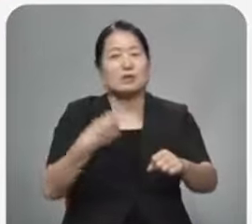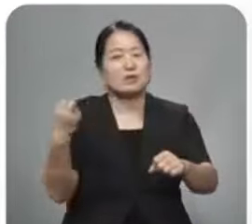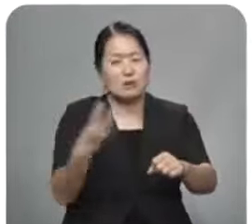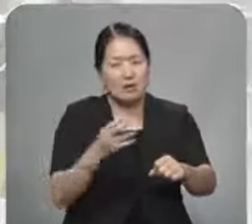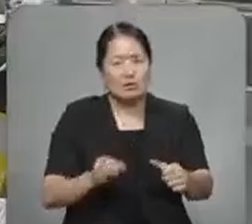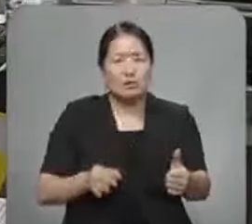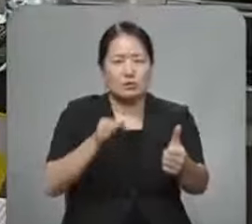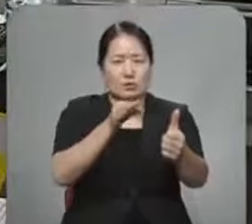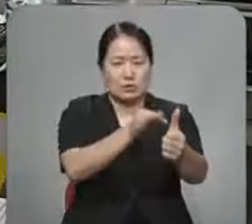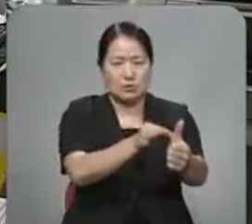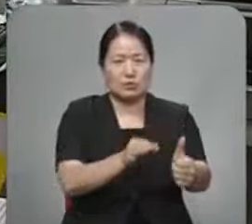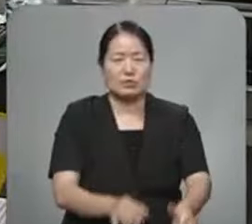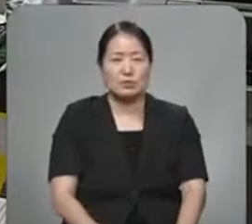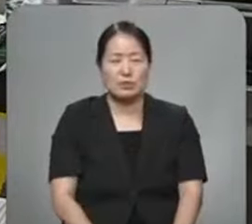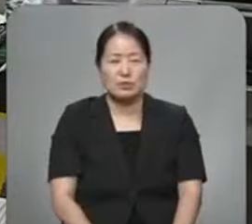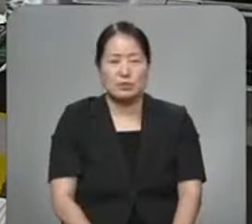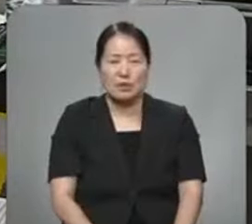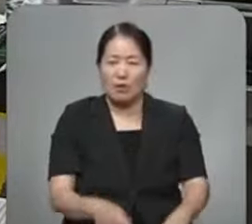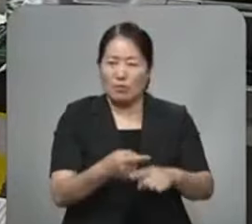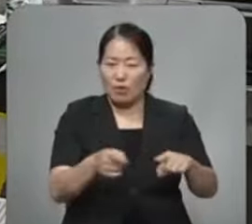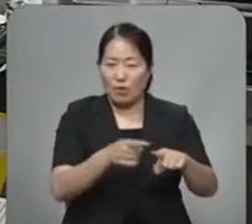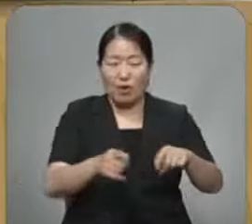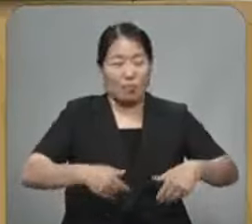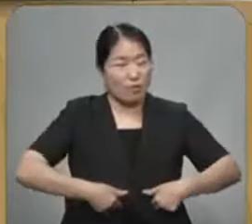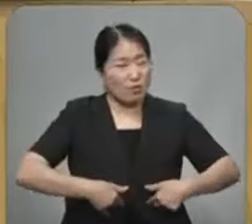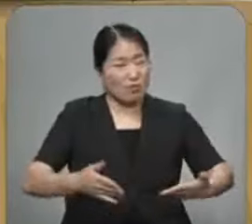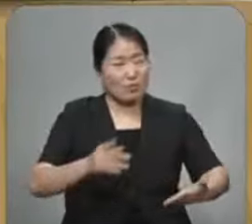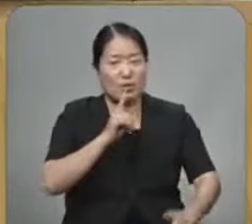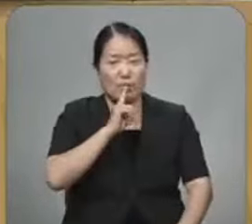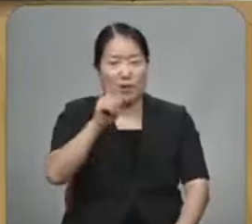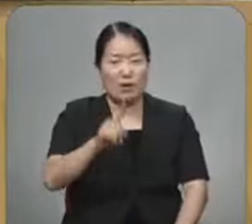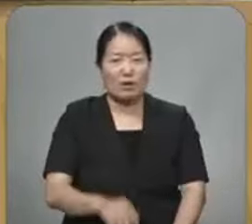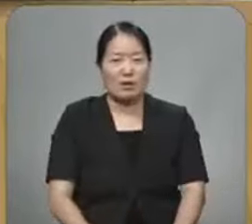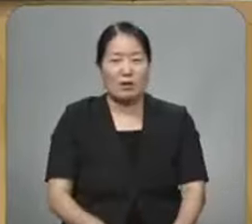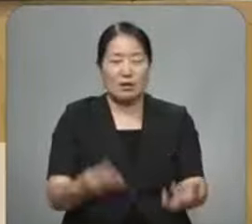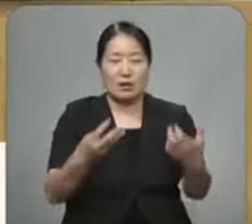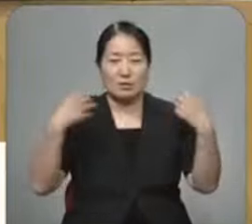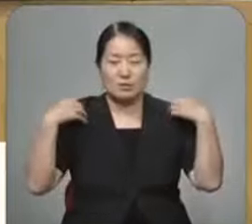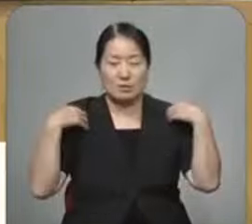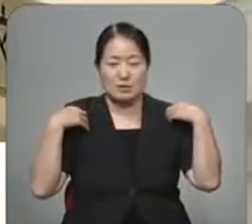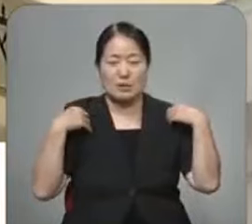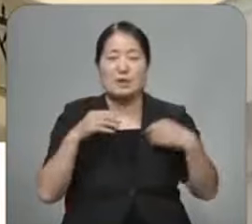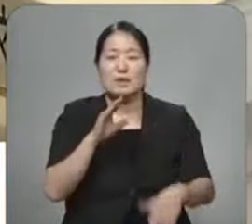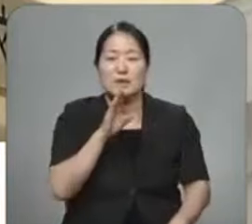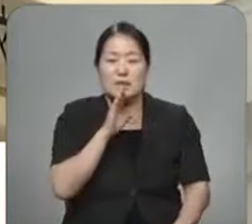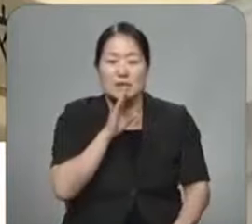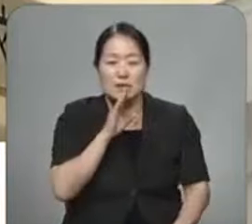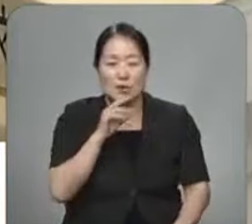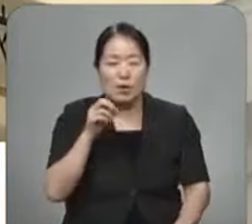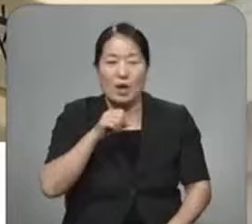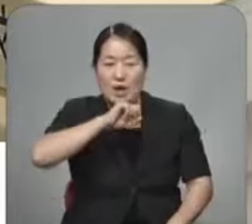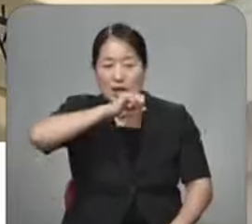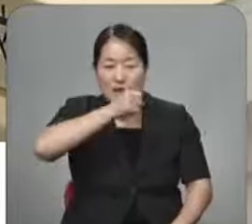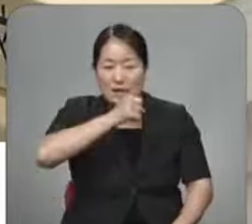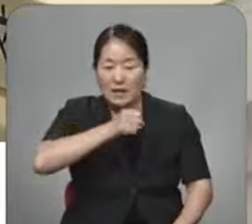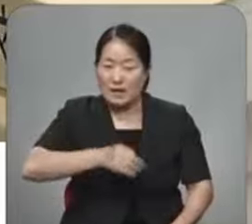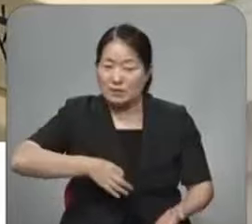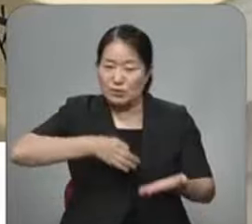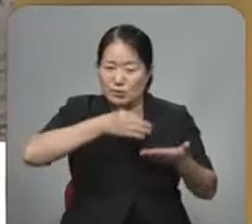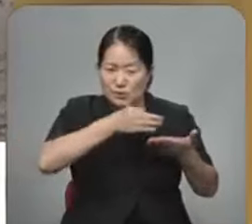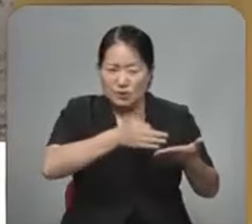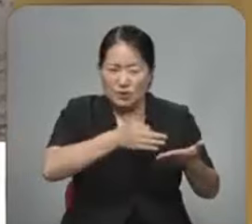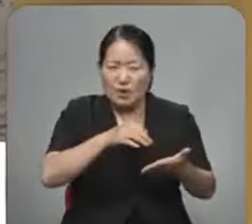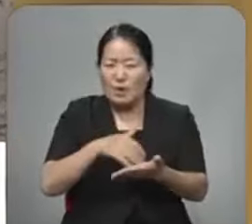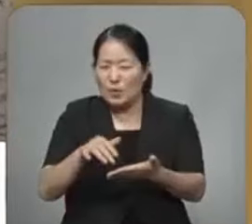됐습니다 평가 무용론까지 나옵니다 강원도는 이에 대해 실제 예산 재반영 사업은 통계 보단 훨씬